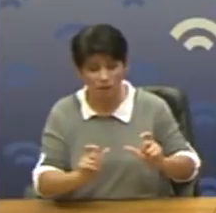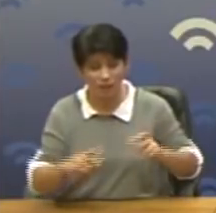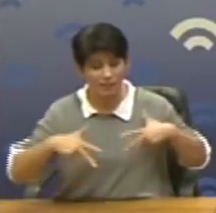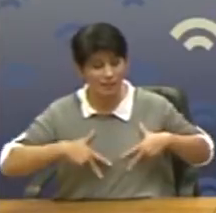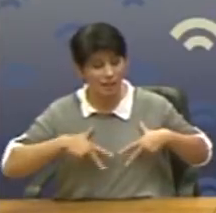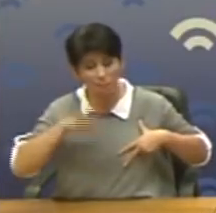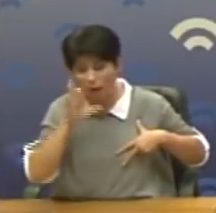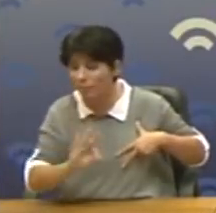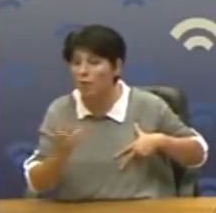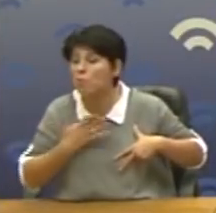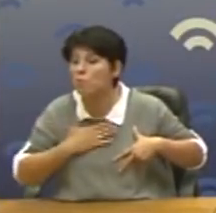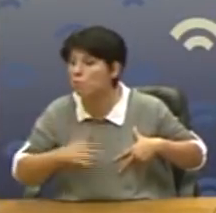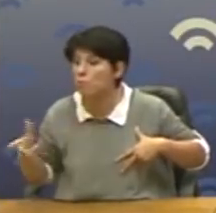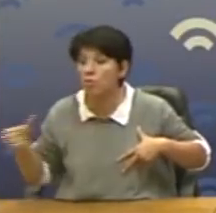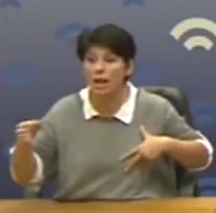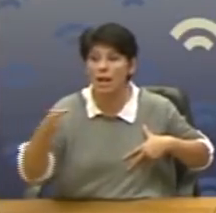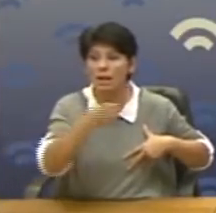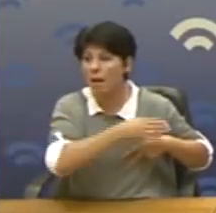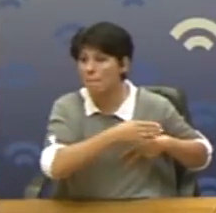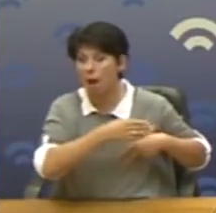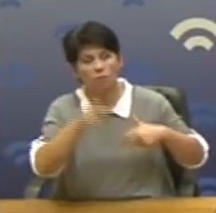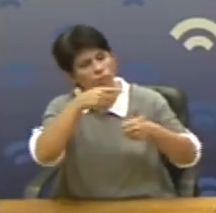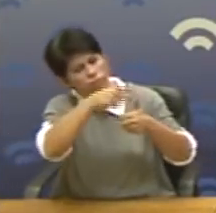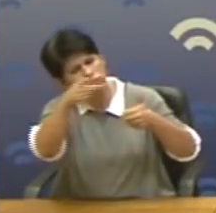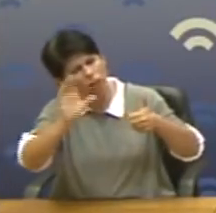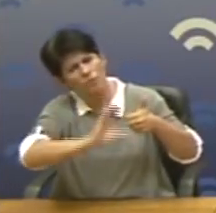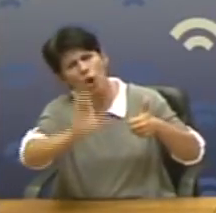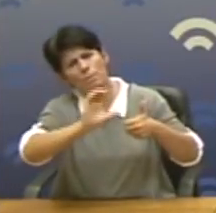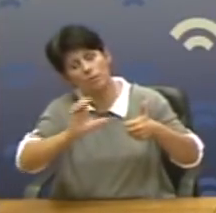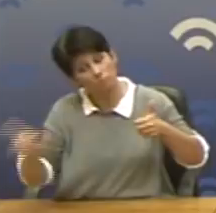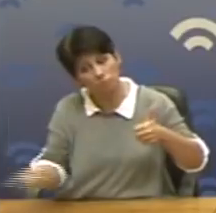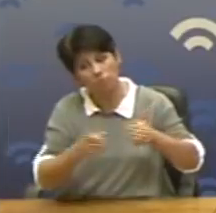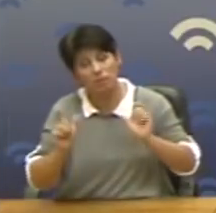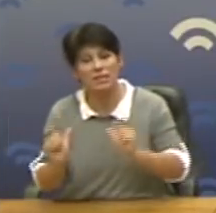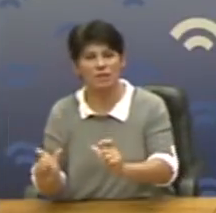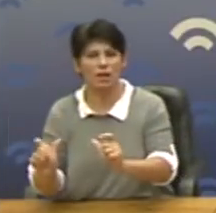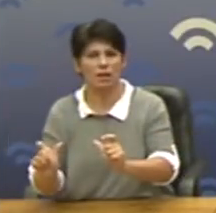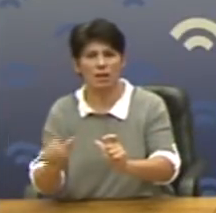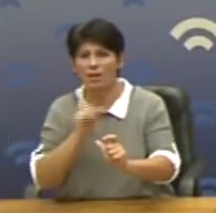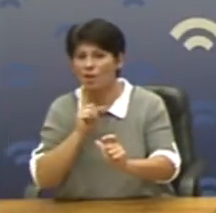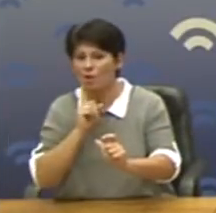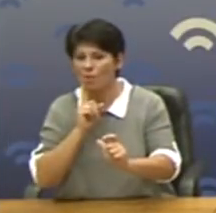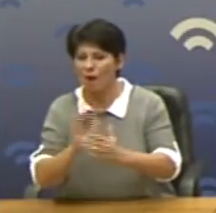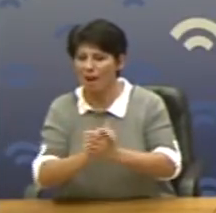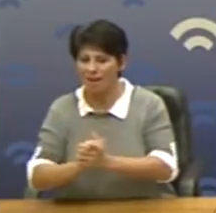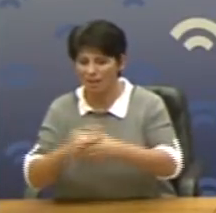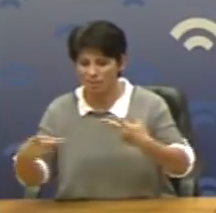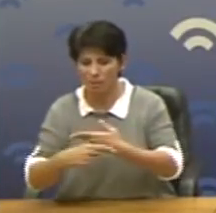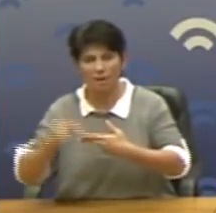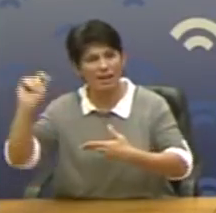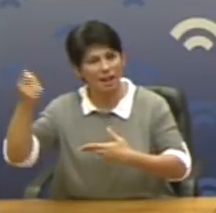πραγματικού προορισμού τους. Να δείξουμε την ίδια αλληλεγγύη που δείχνουμε όταν μας κόβουν το ρεύμα και το νερό,